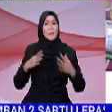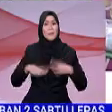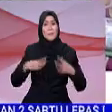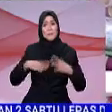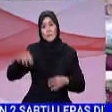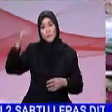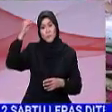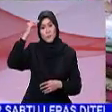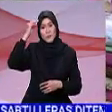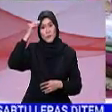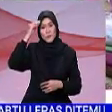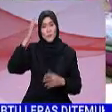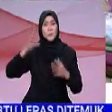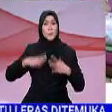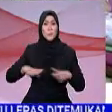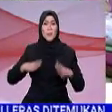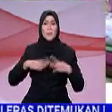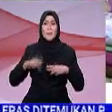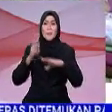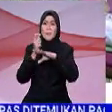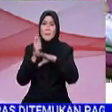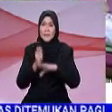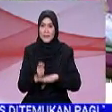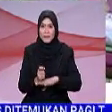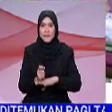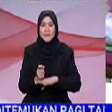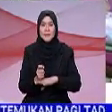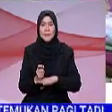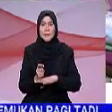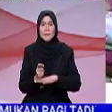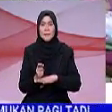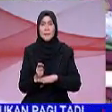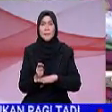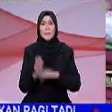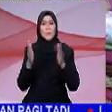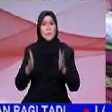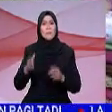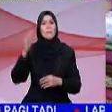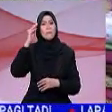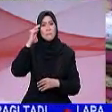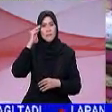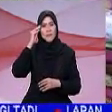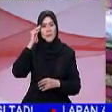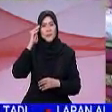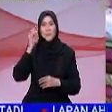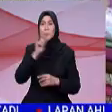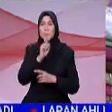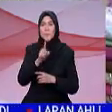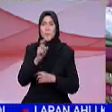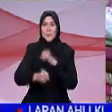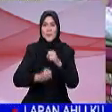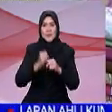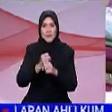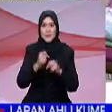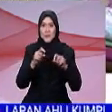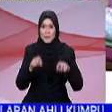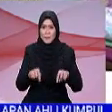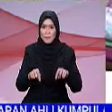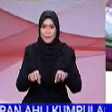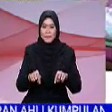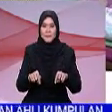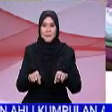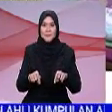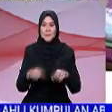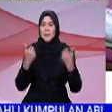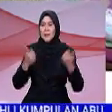ni kita kata pakaian tradisi. Tradisi kita orang Melayu lah. Walaupun tahun ni, sebelum tahun ni pun